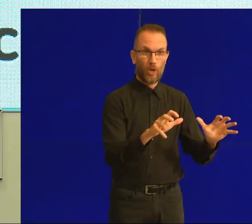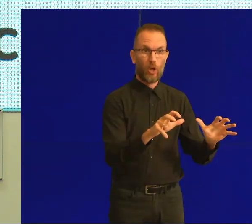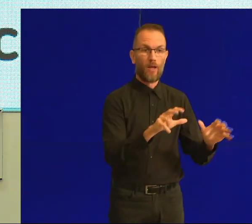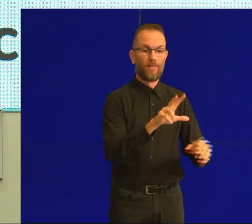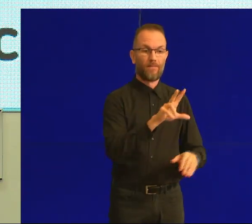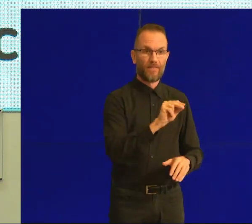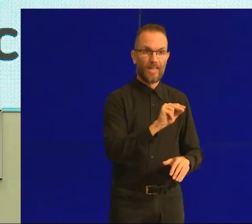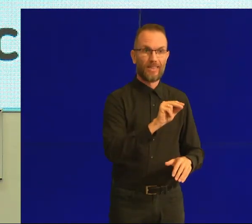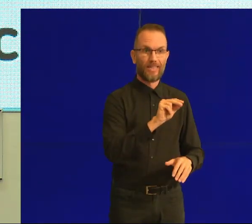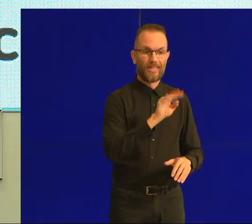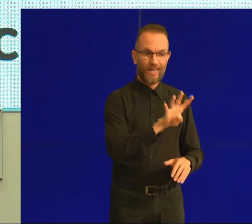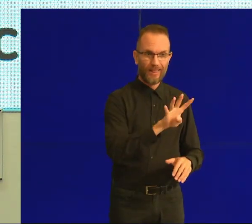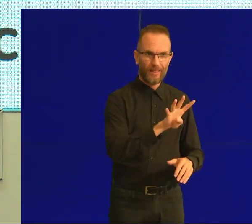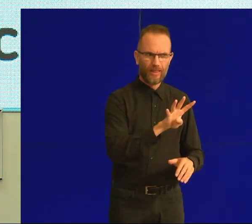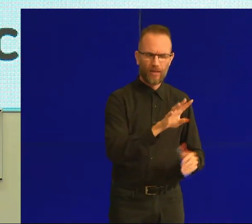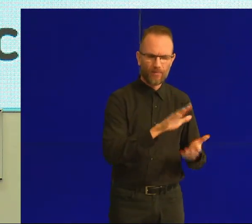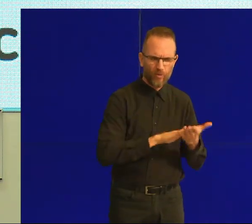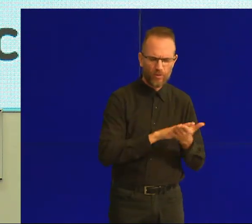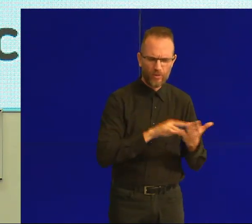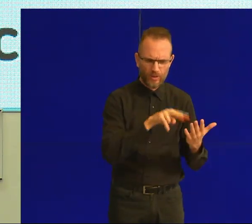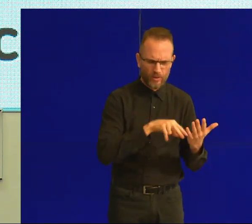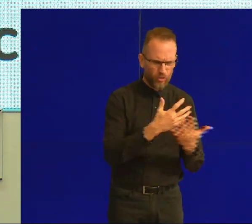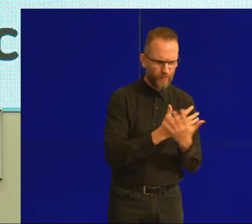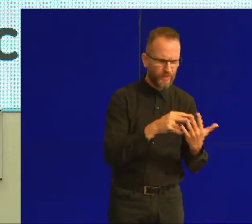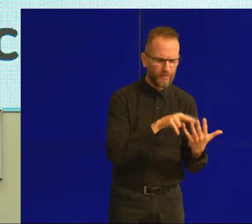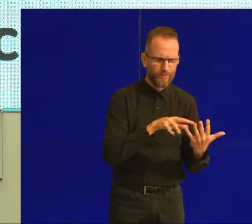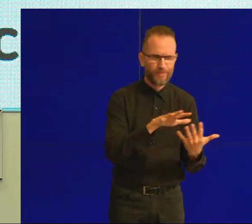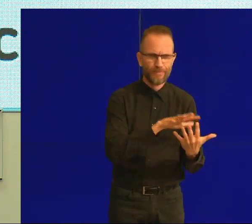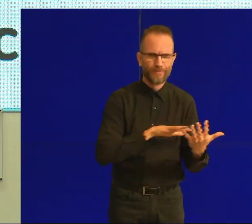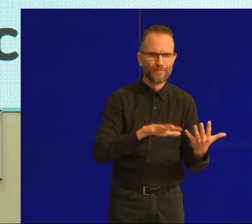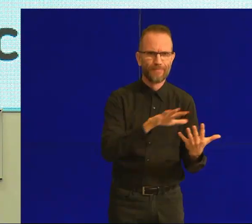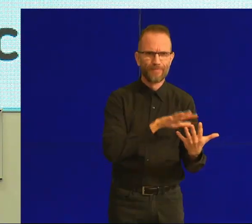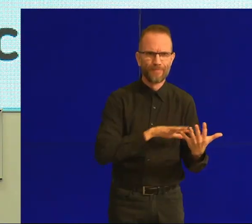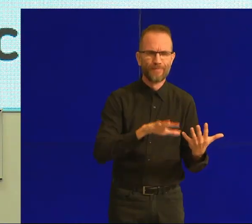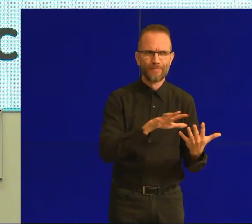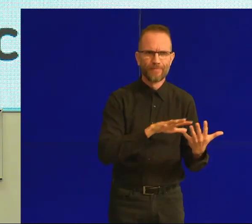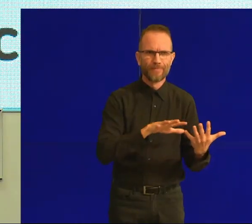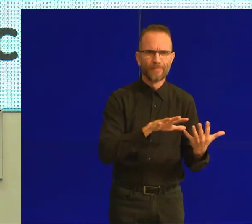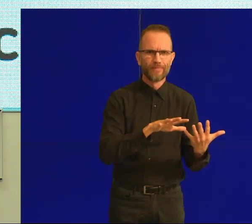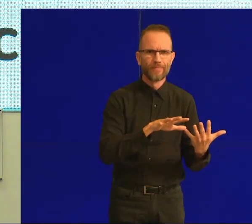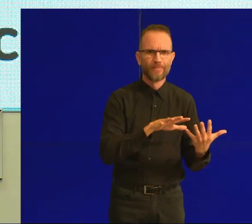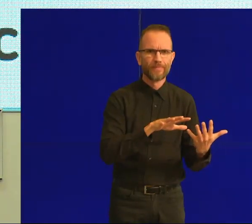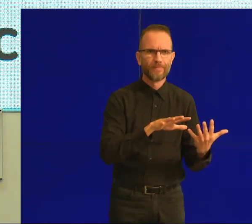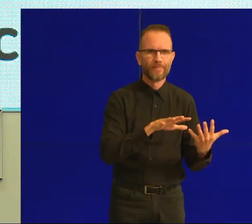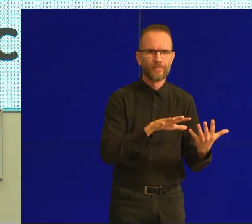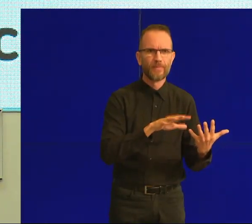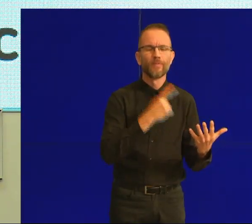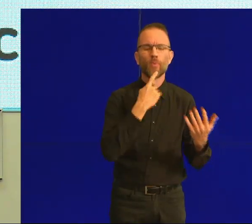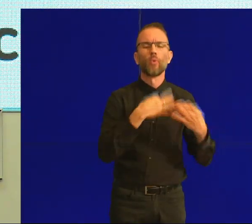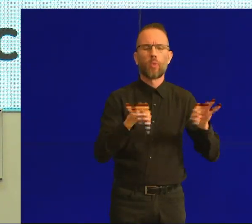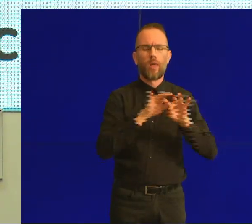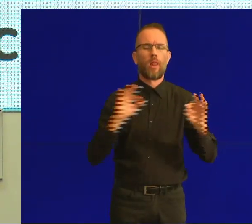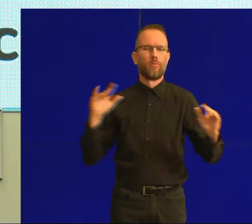chez moi au total cela porte à 37000 183 le nombre de patients infectés